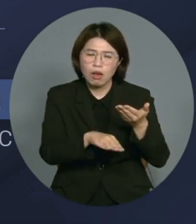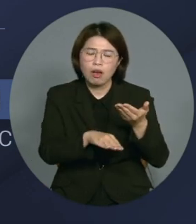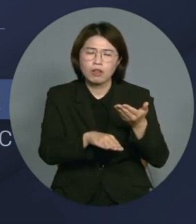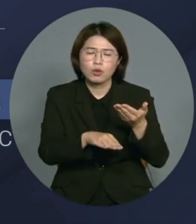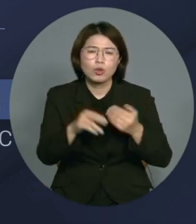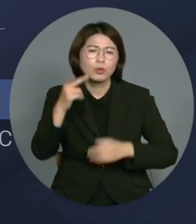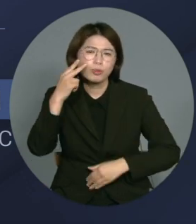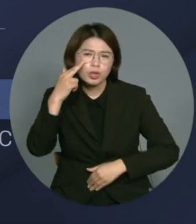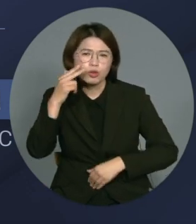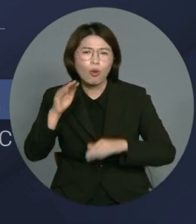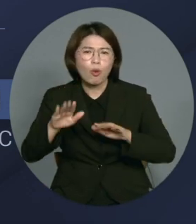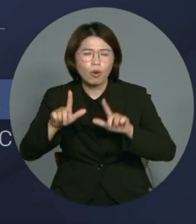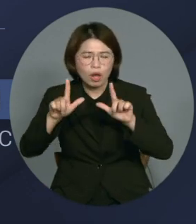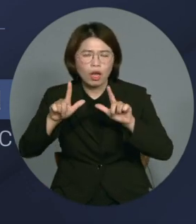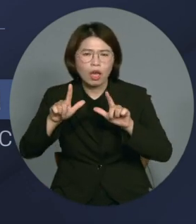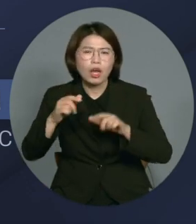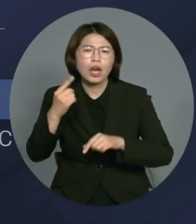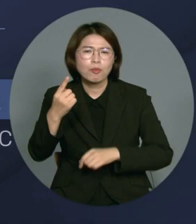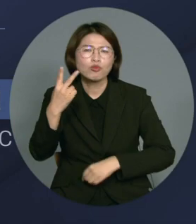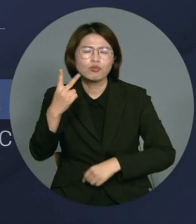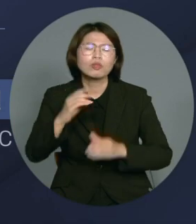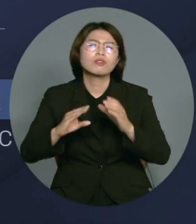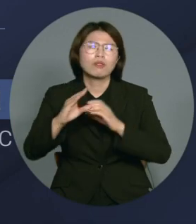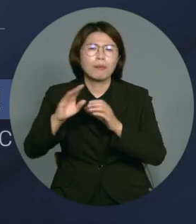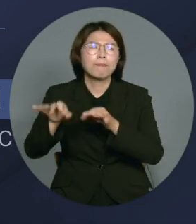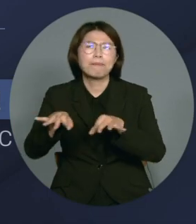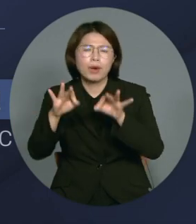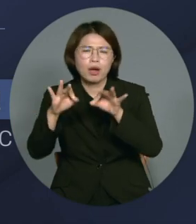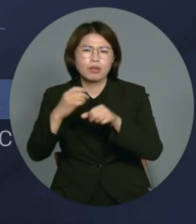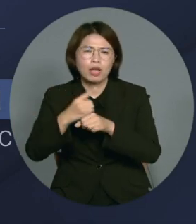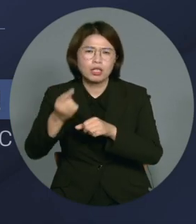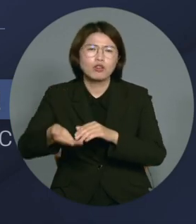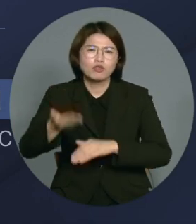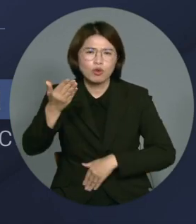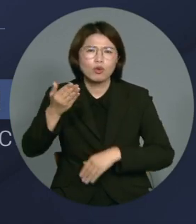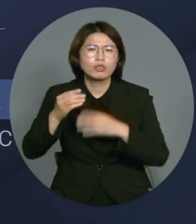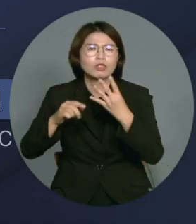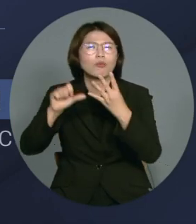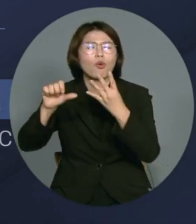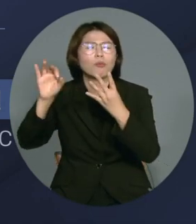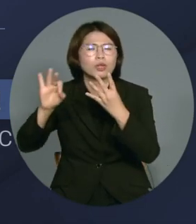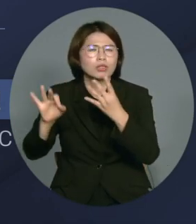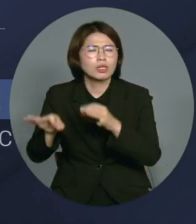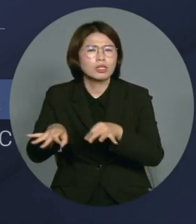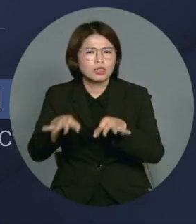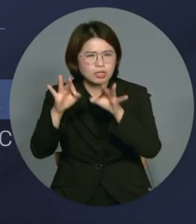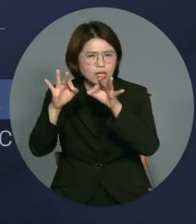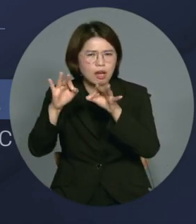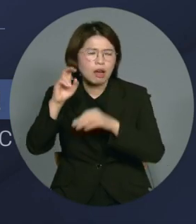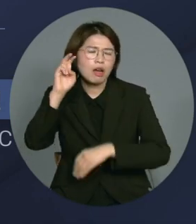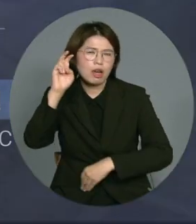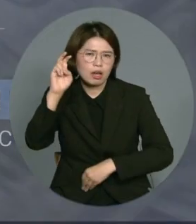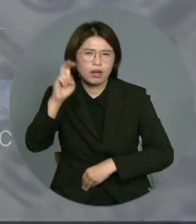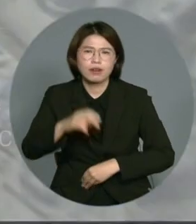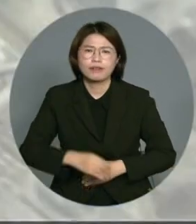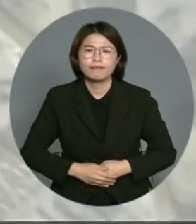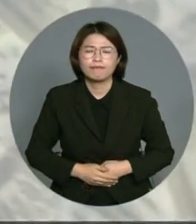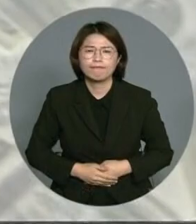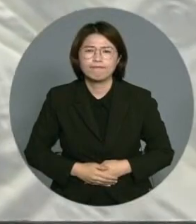가운데 미국은 올해 안에 두 차례 더 금리를 올려 내년 초 4.5%까지 인상할 것이라는 전망이 나오고